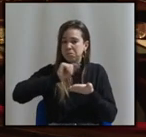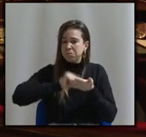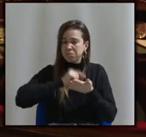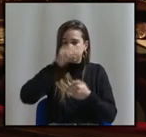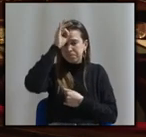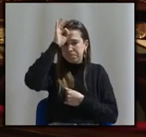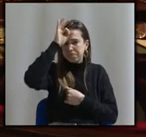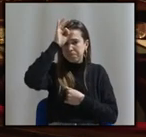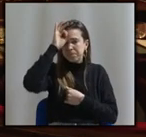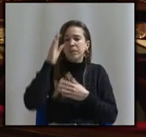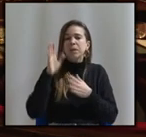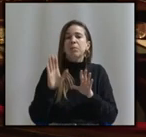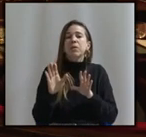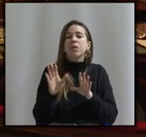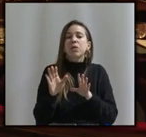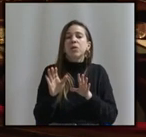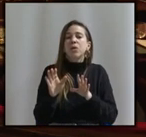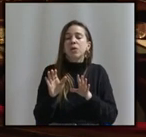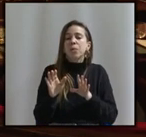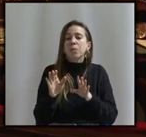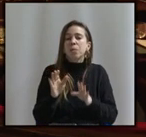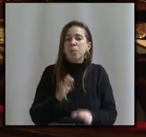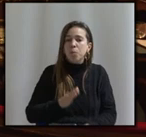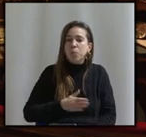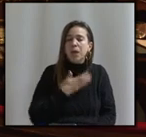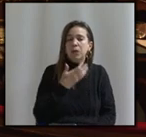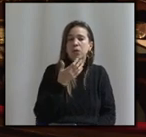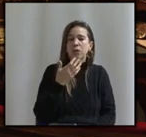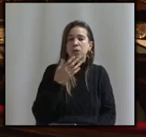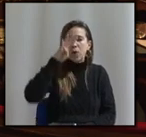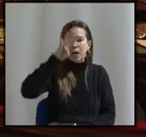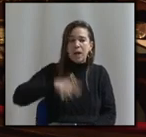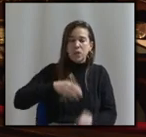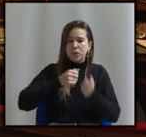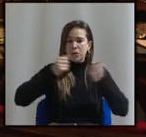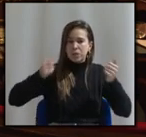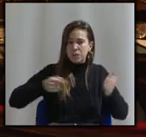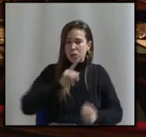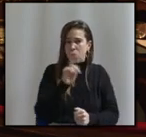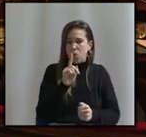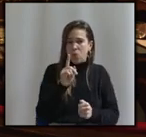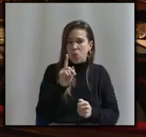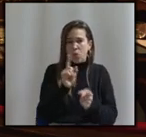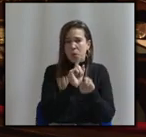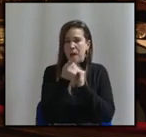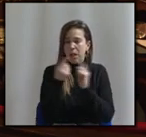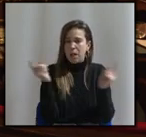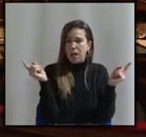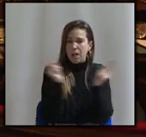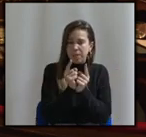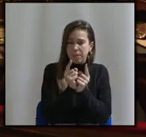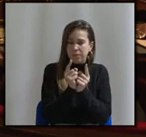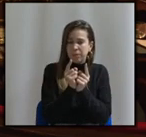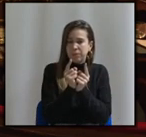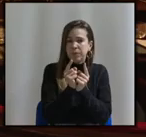que podria passar és si de cas ens havíem plantejat restringir els horaris i d'acord amb les associacions de restauradors Vic